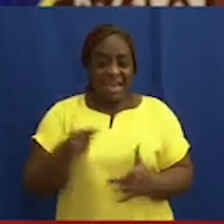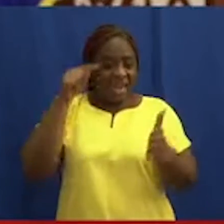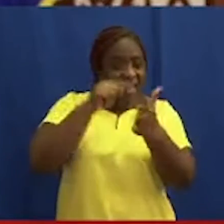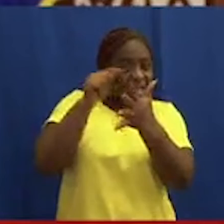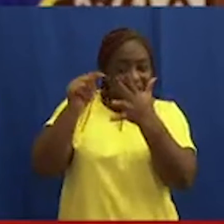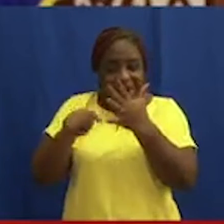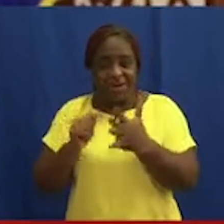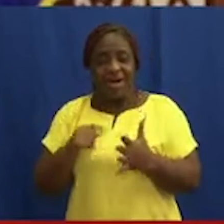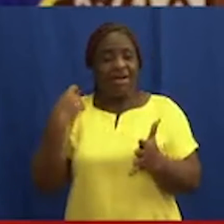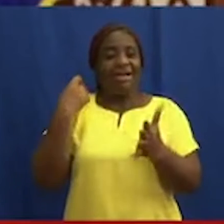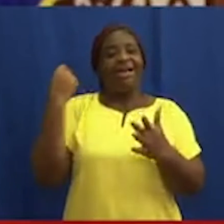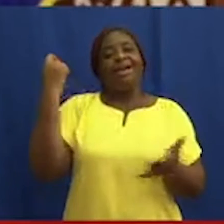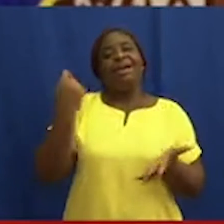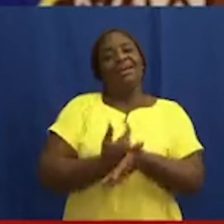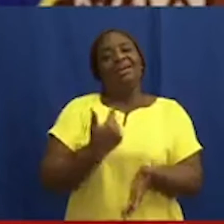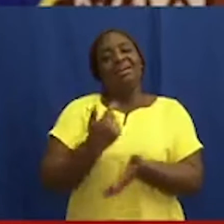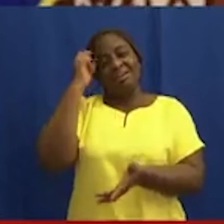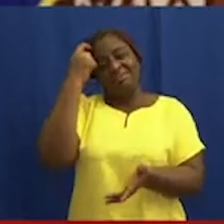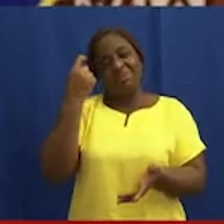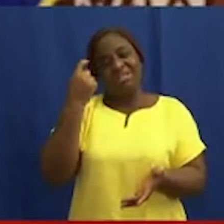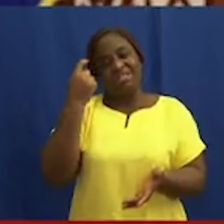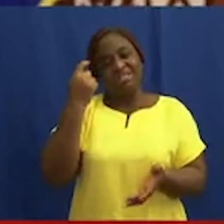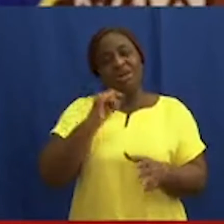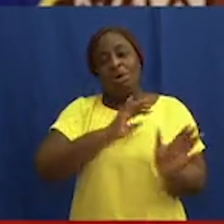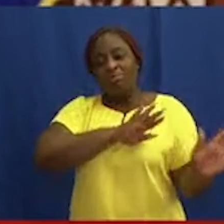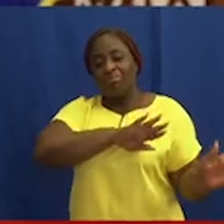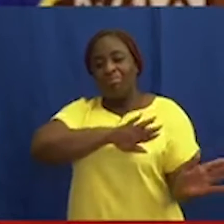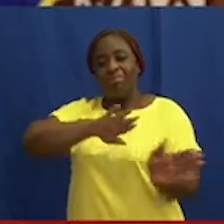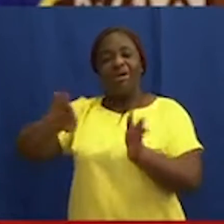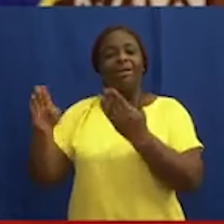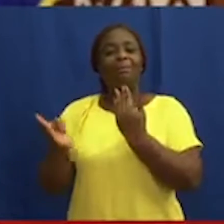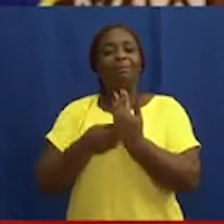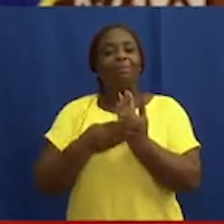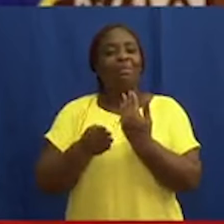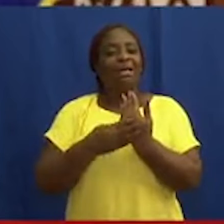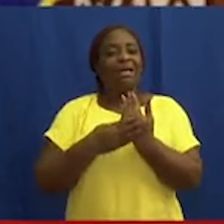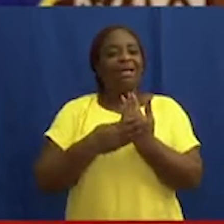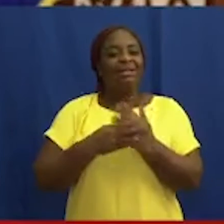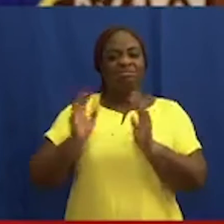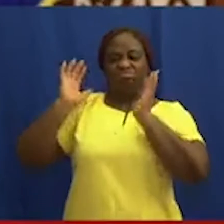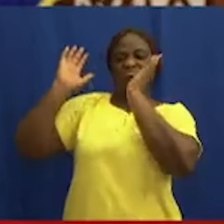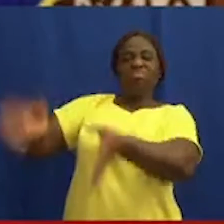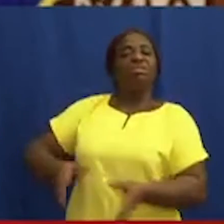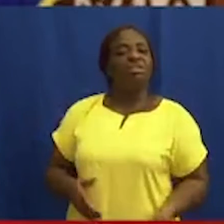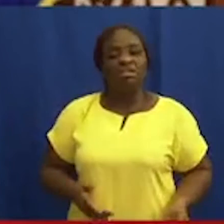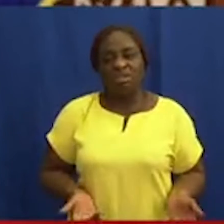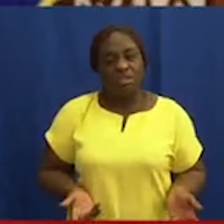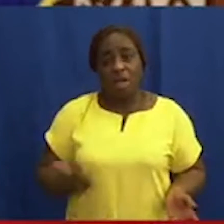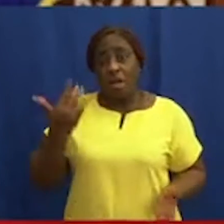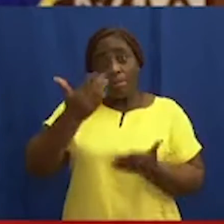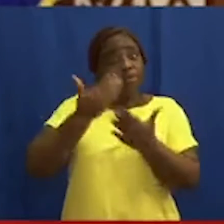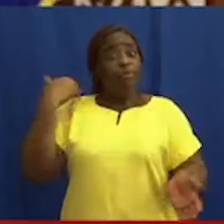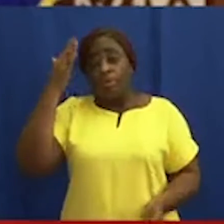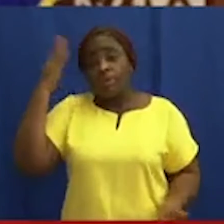haka wasu matakan da zamu dauka ko kuma muke dauka su ne zamu kara bari bankin kasar Ghana